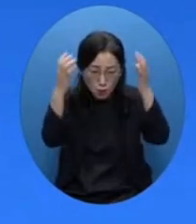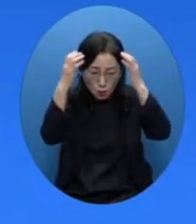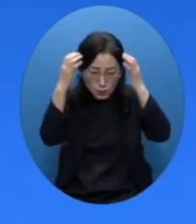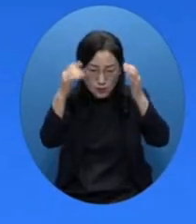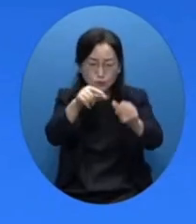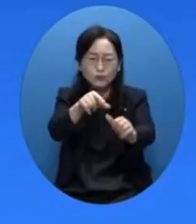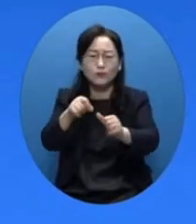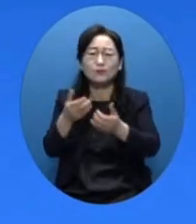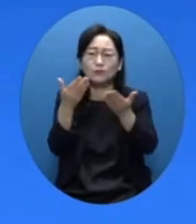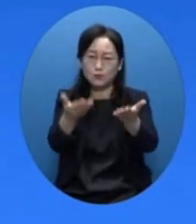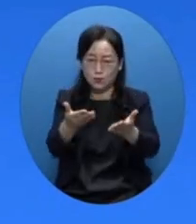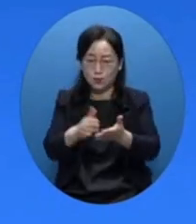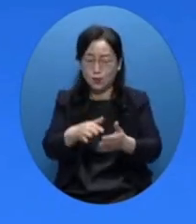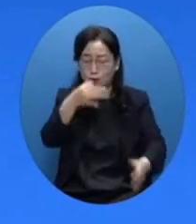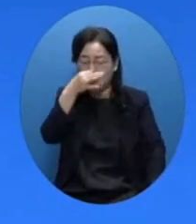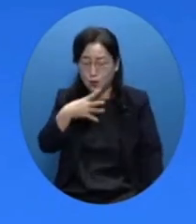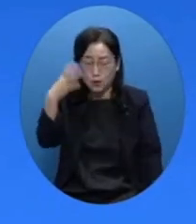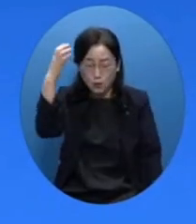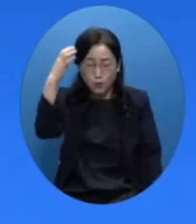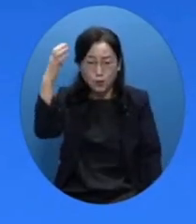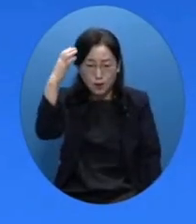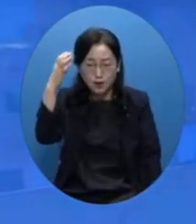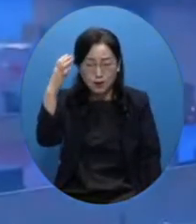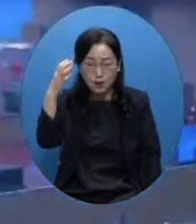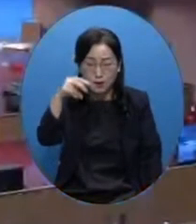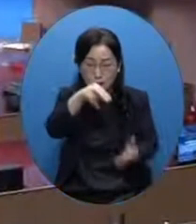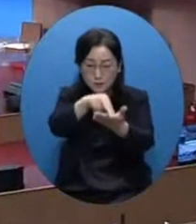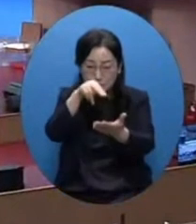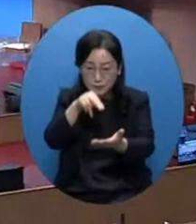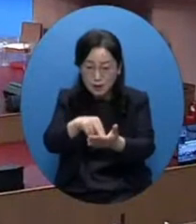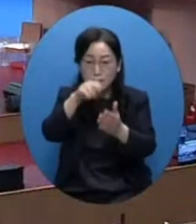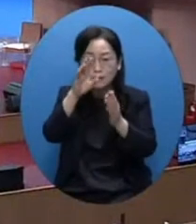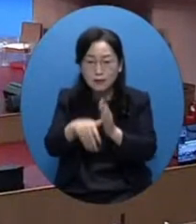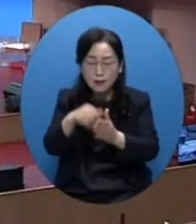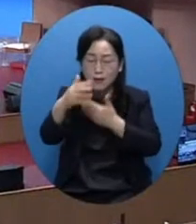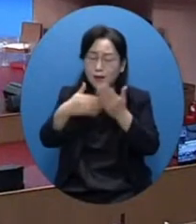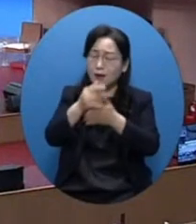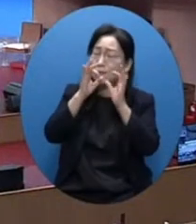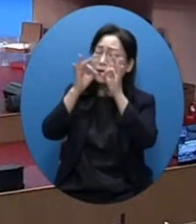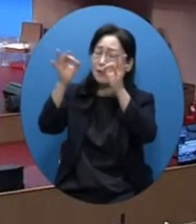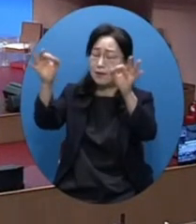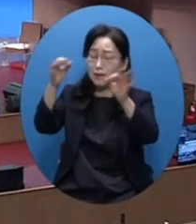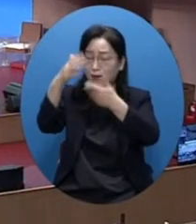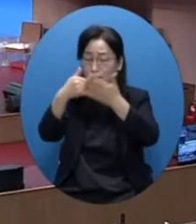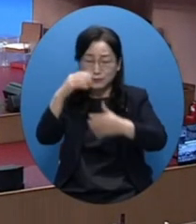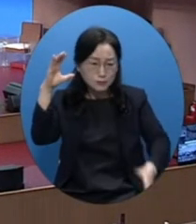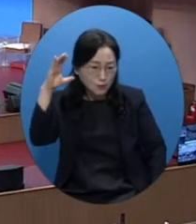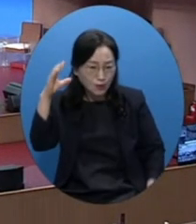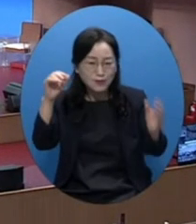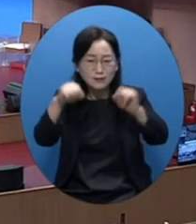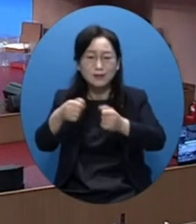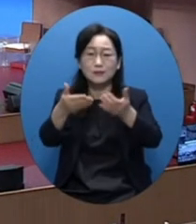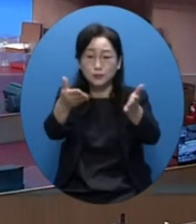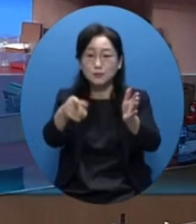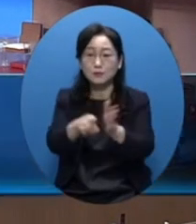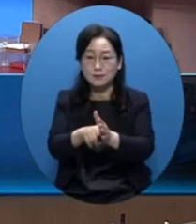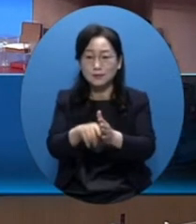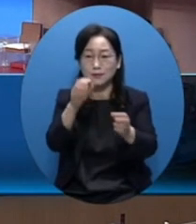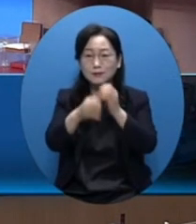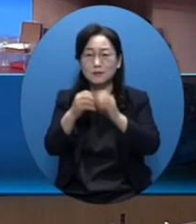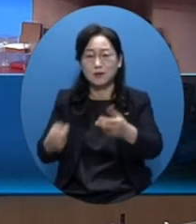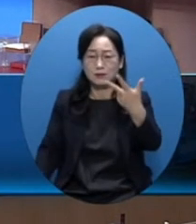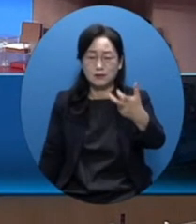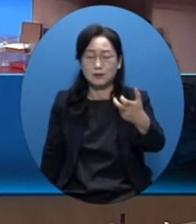것입니다 공감의 천자가 다함께 간절히 풀어질 때 그 기도를 들으시고 응답하시는 것입니다 시편 치